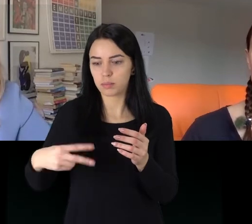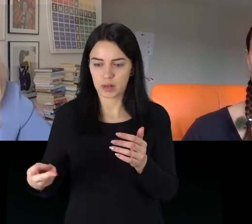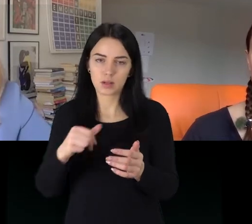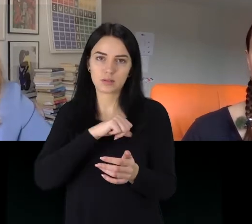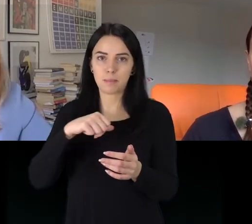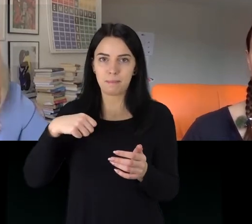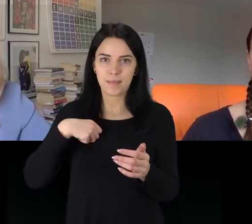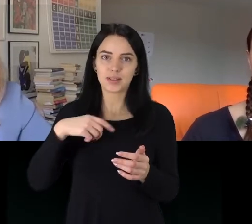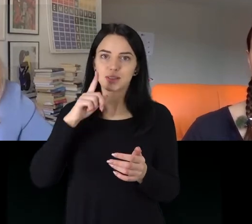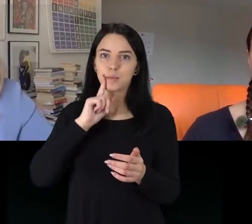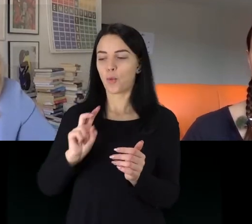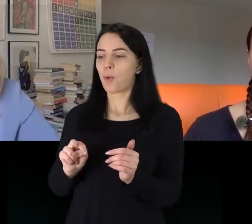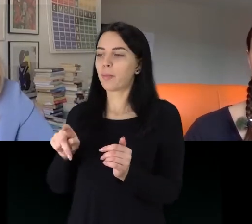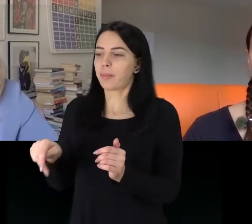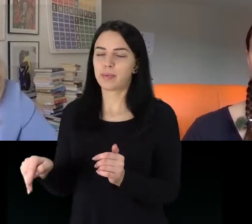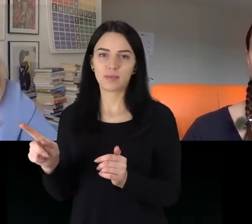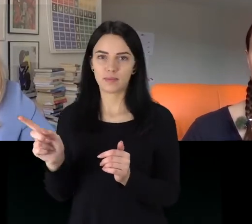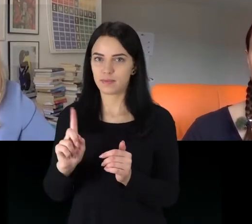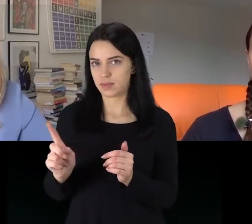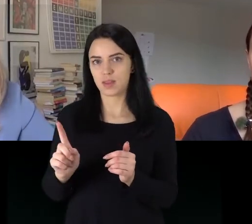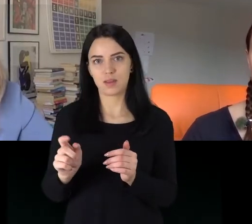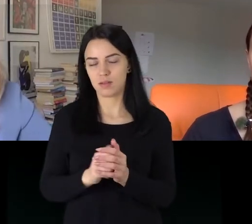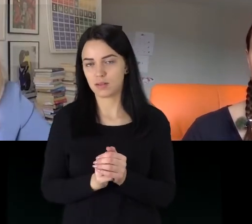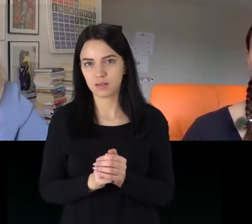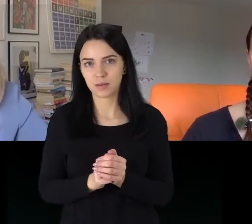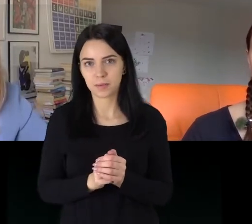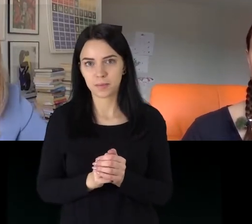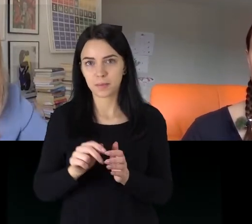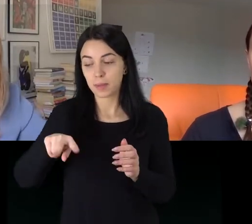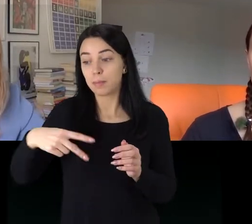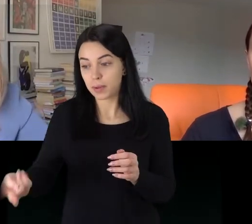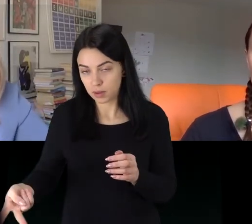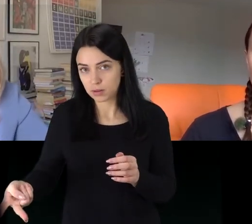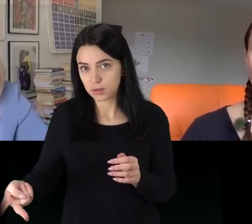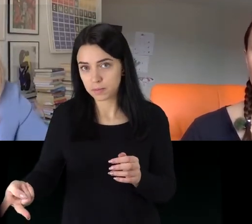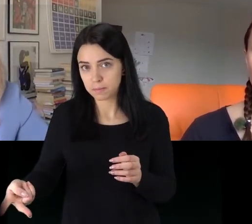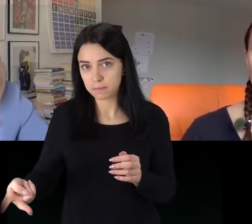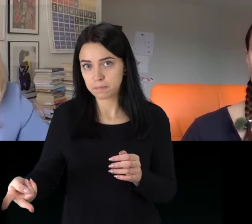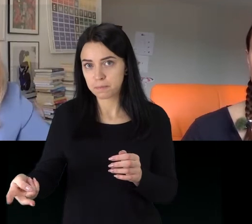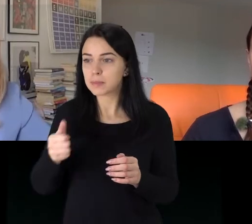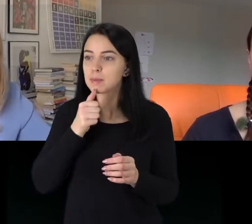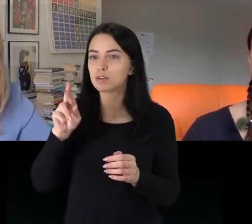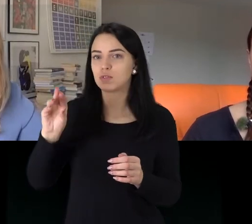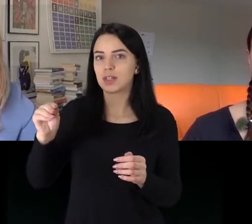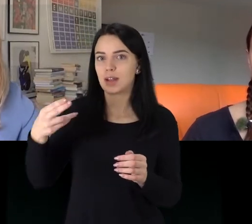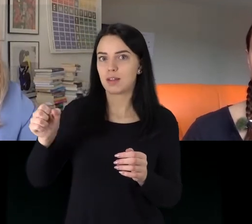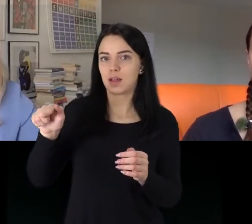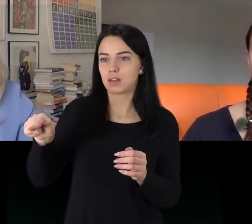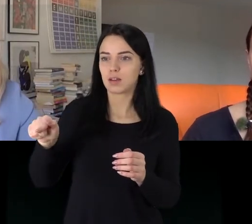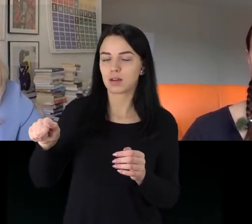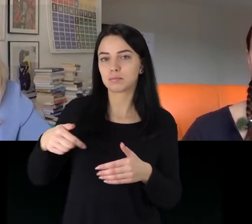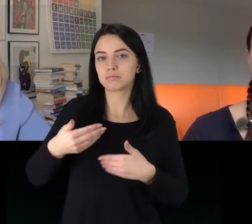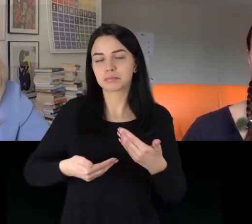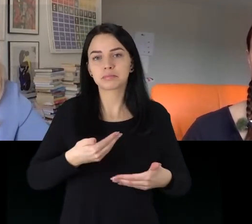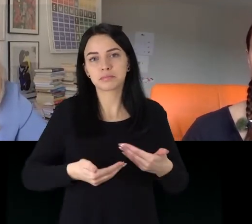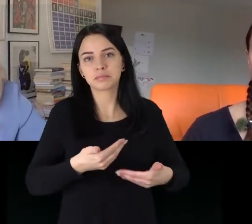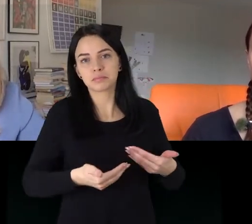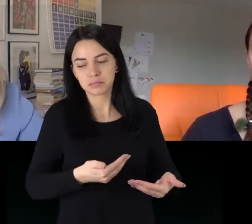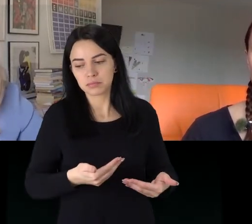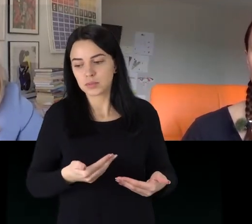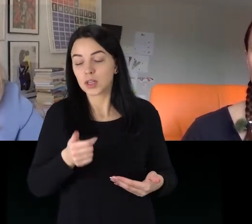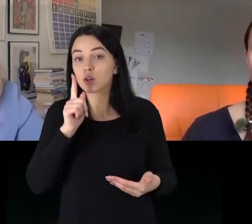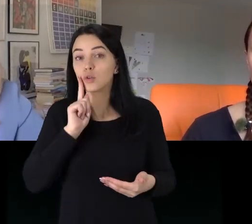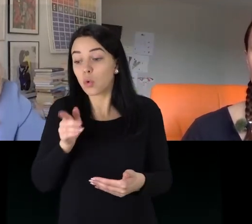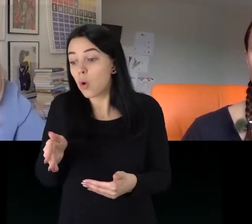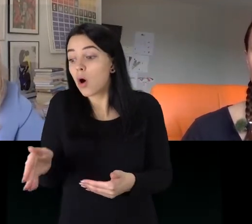savo norų niekas ten neįlipa, nu, reikia būti ne viso proto, ne? Įkrito, ne? Ir jūs, vat, Renatas, tarkim, einat ir tiesiat